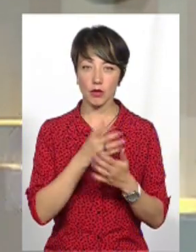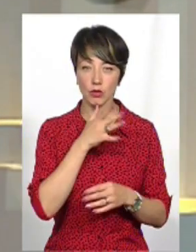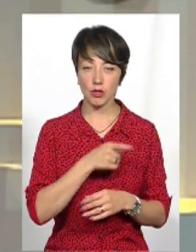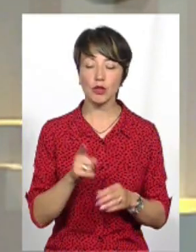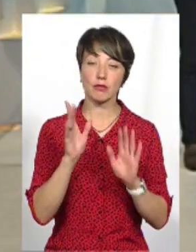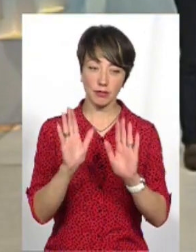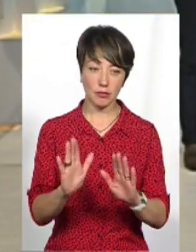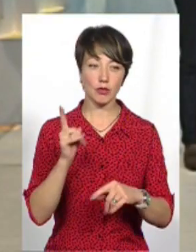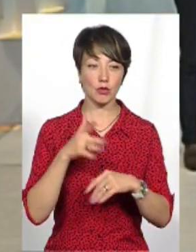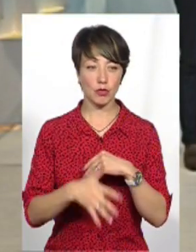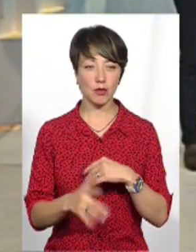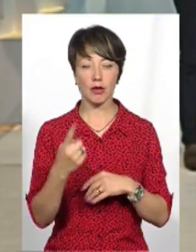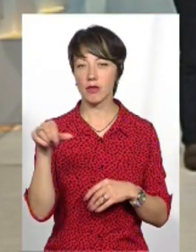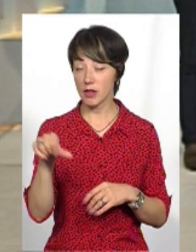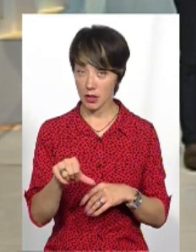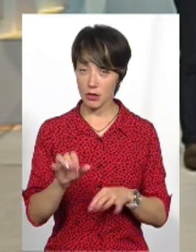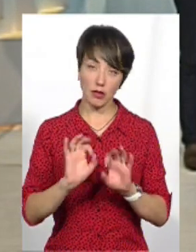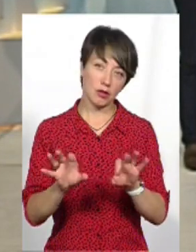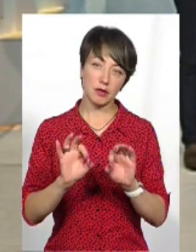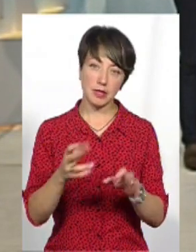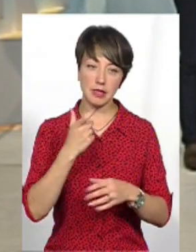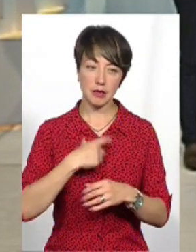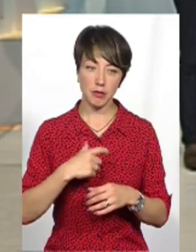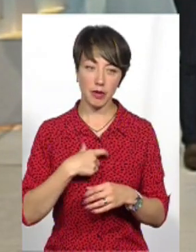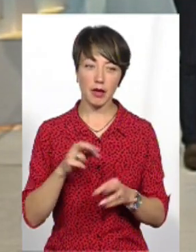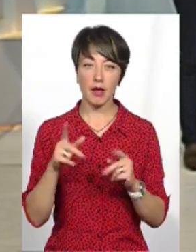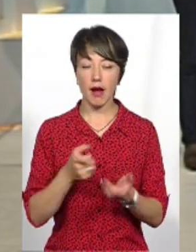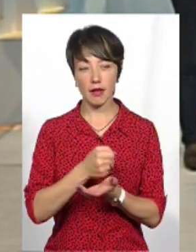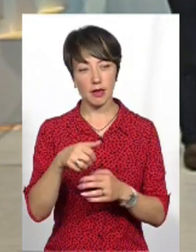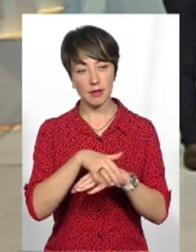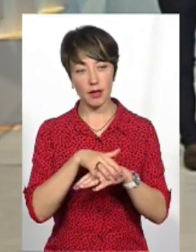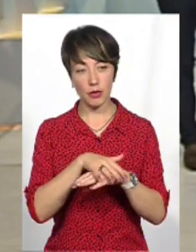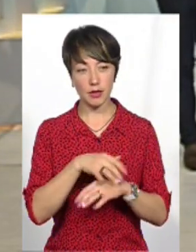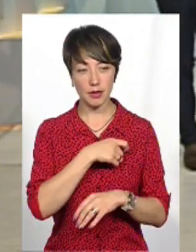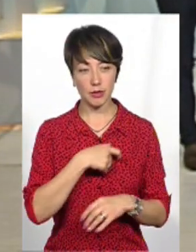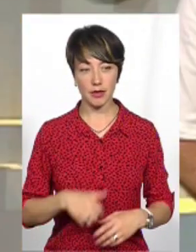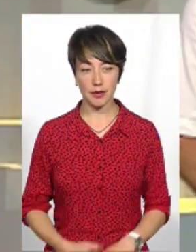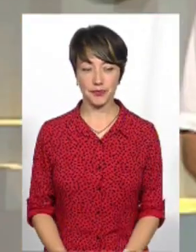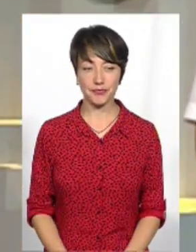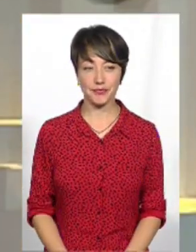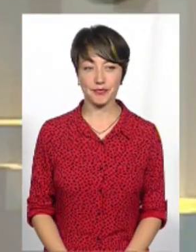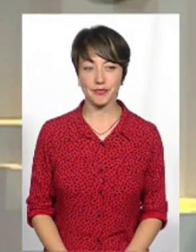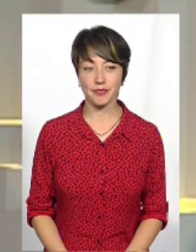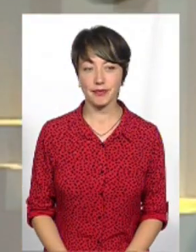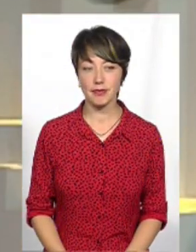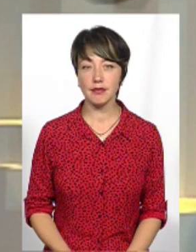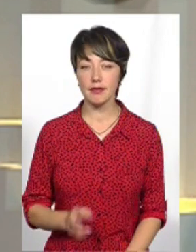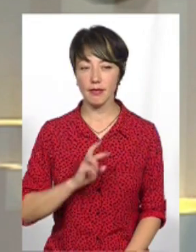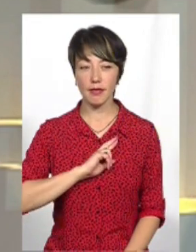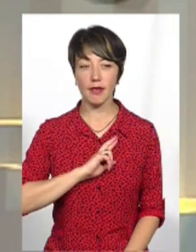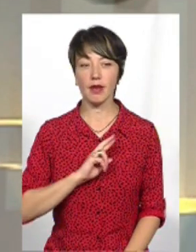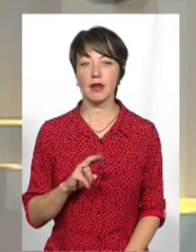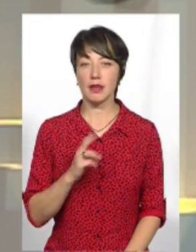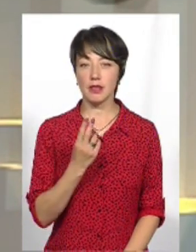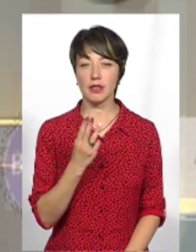часу. Зрозуміло. І зараз маєте хвилину для того, щоб презентувати себе як кандидата у народні депутати. Прошу. Так, я Шпак Андрій